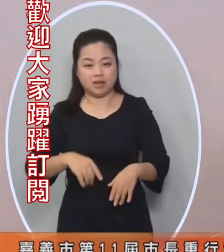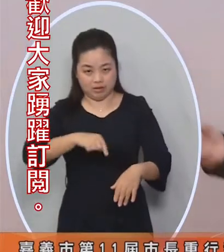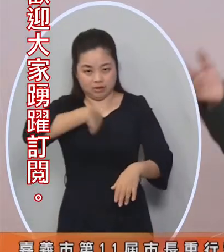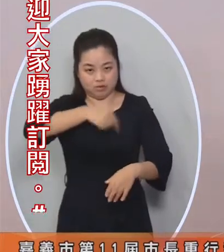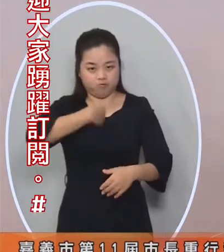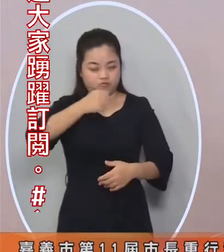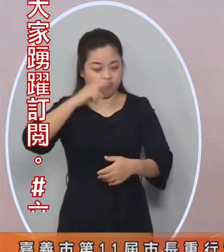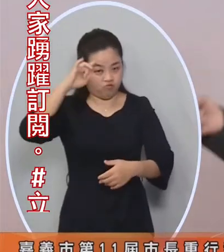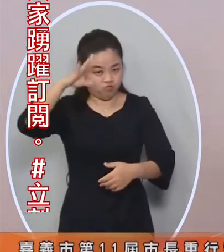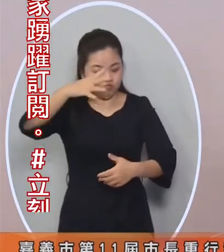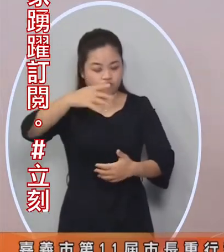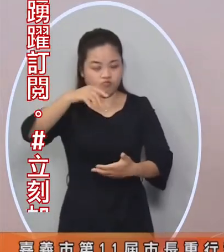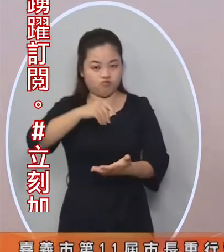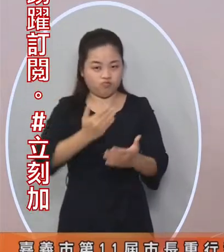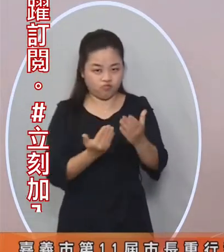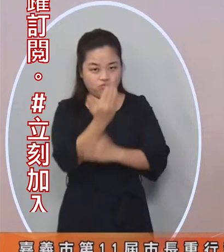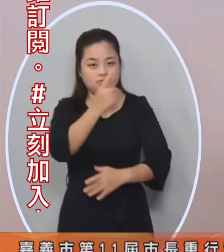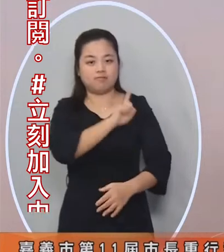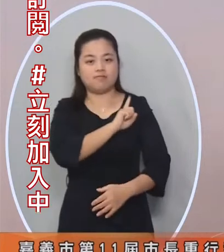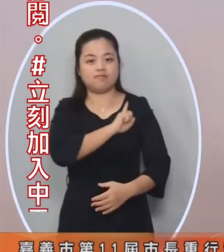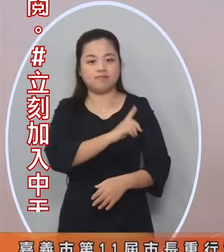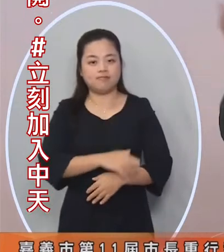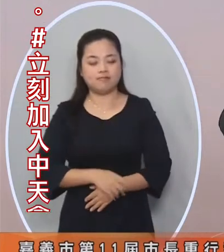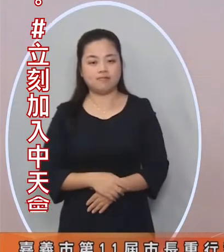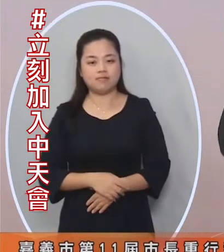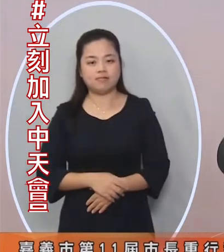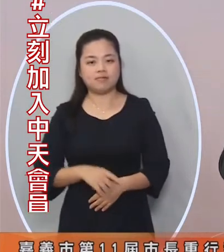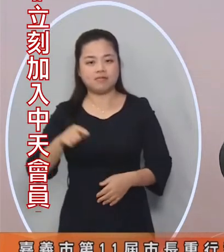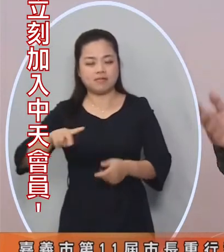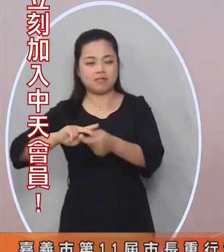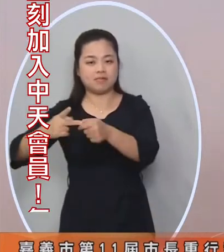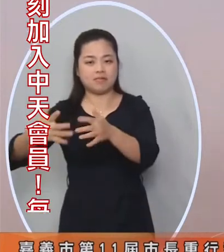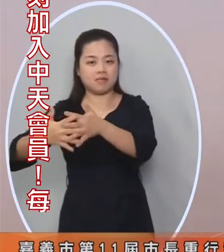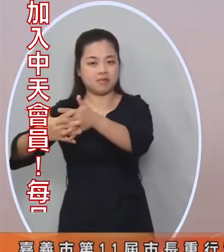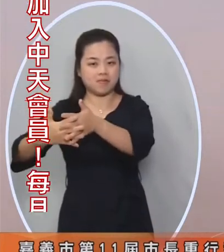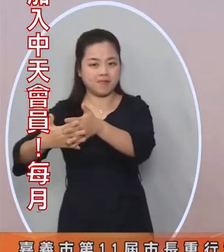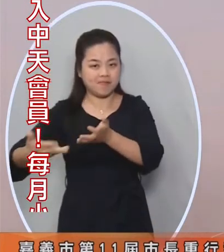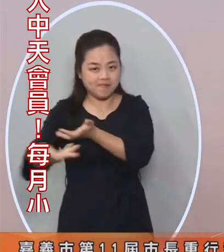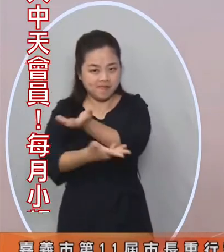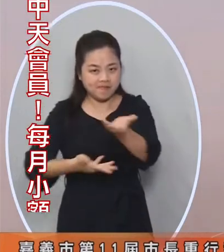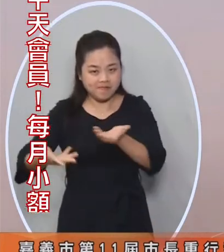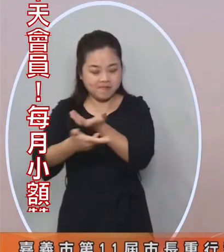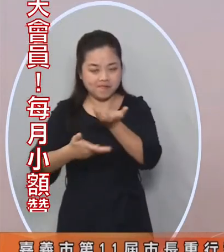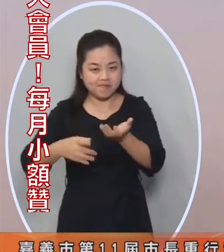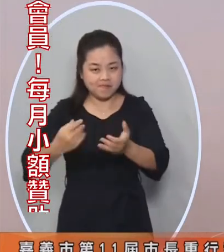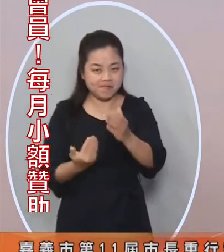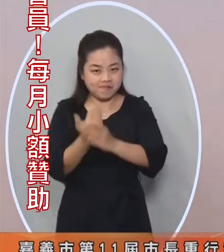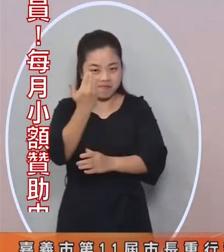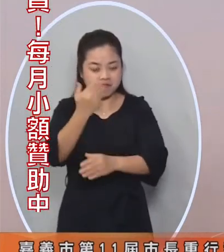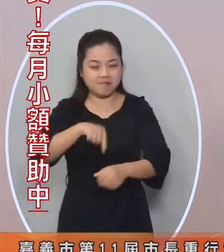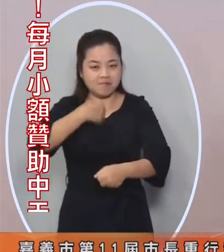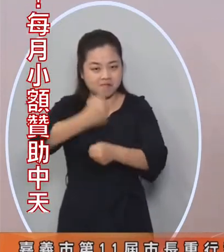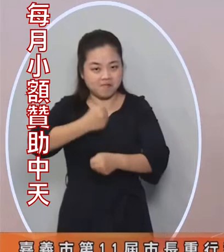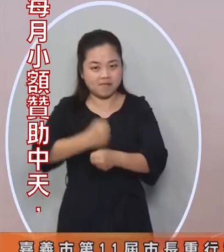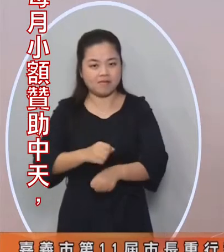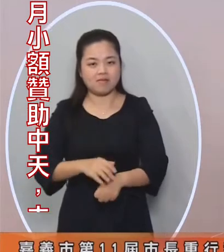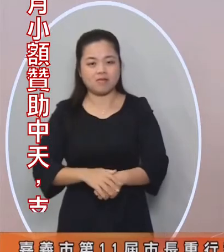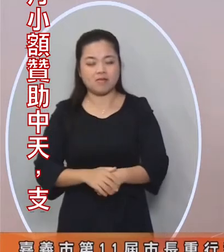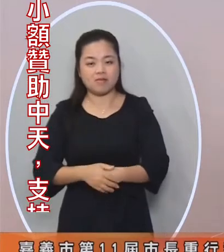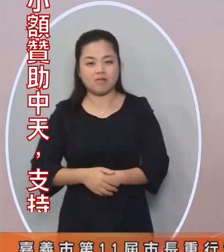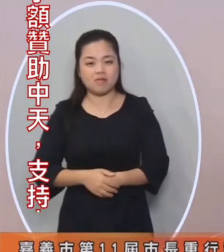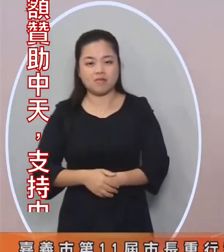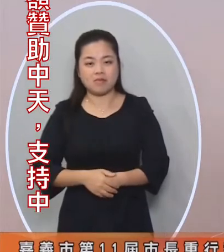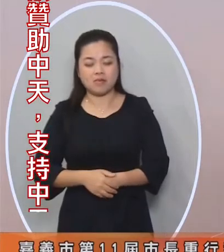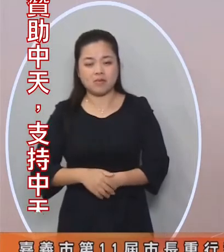原主舵，吼、哦，家己做，家己在和美国沟通做原主，咱是讲咱要用原主舵去定死人